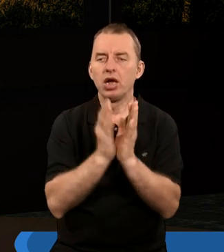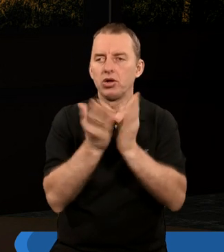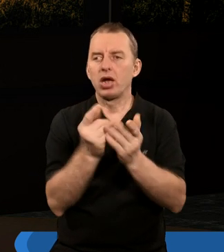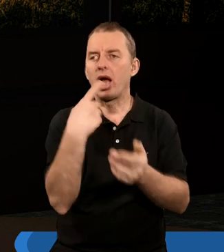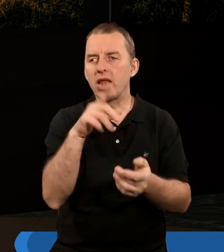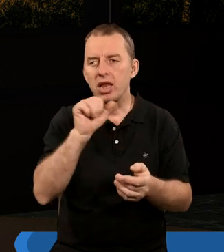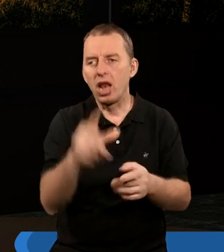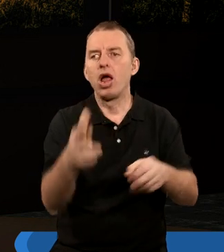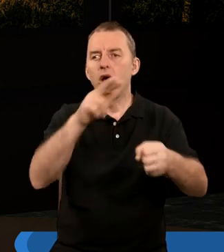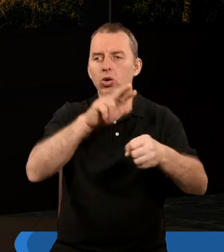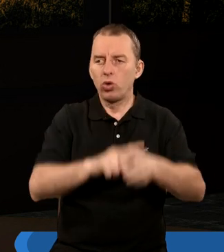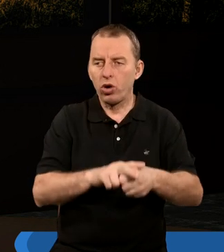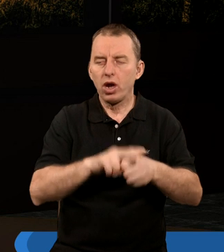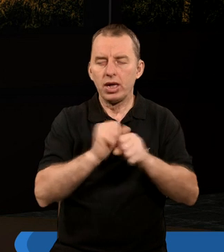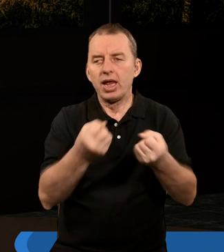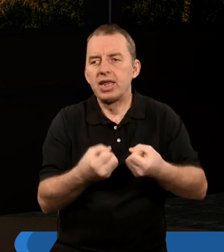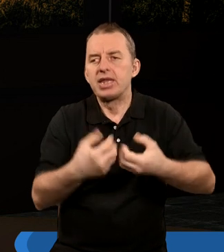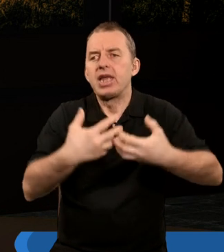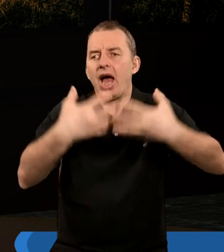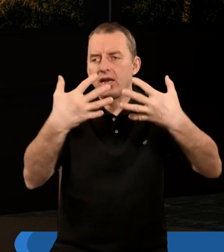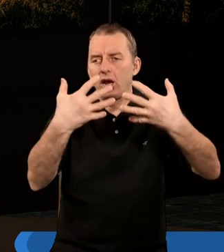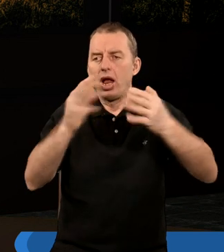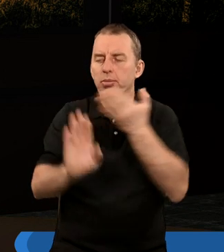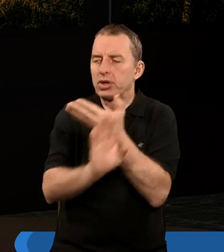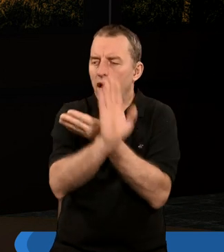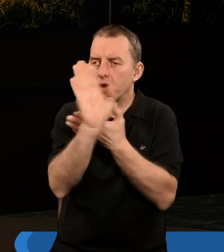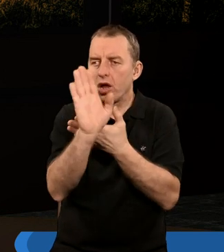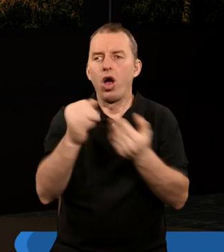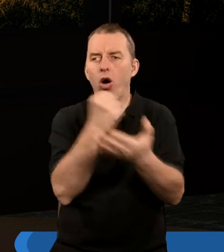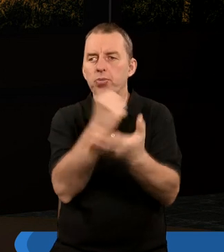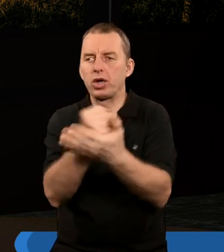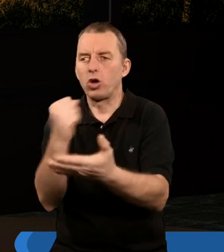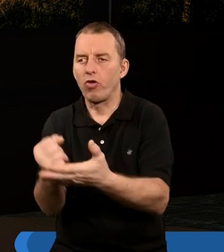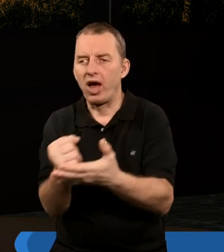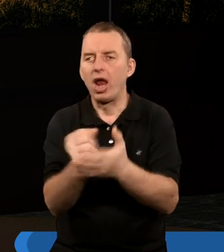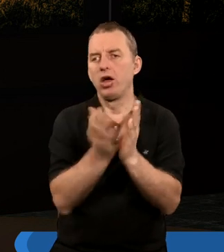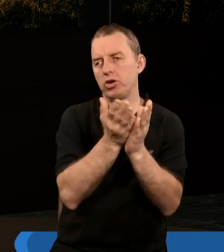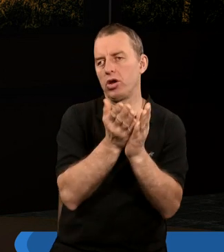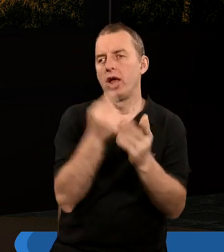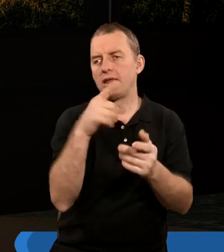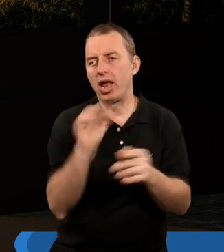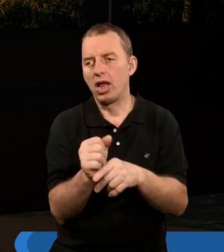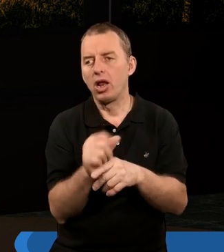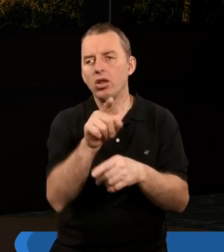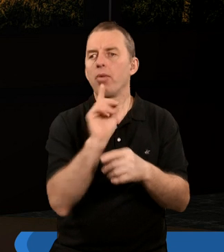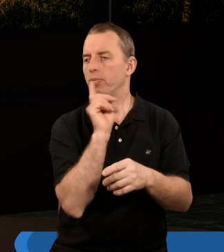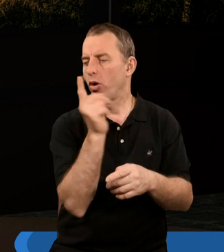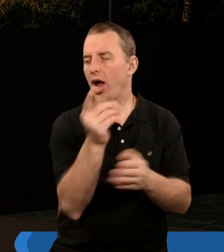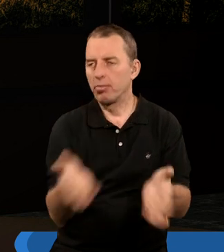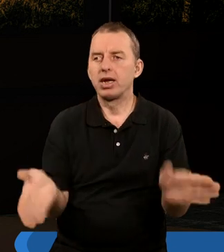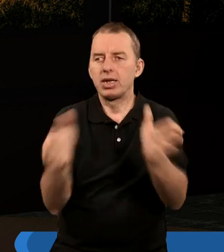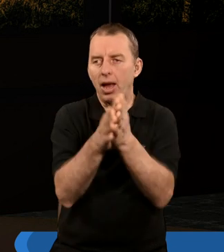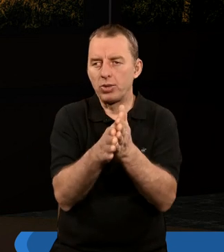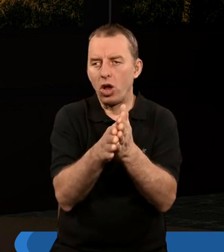Daniela, która jest jasno przedstawiona jako zapieczętowana księga. Daniel otrzymał polecenie, by ją